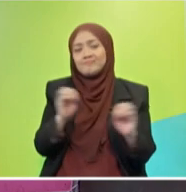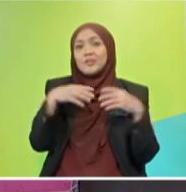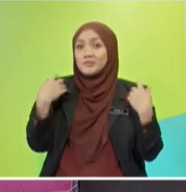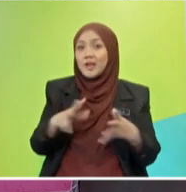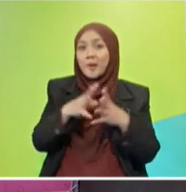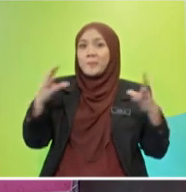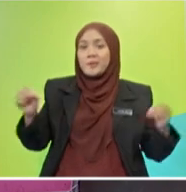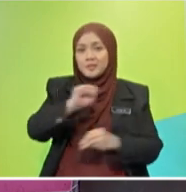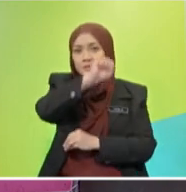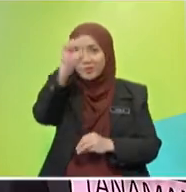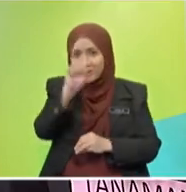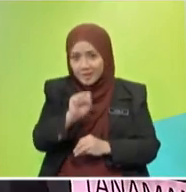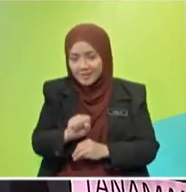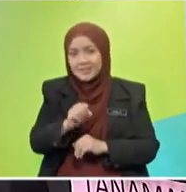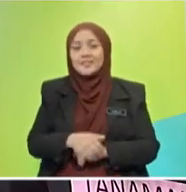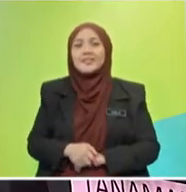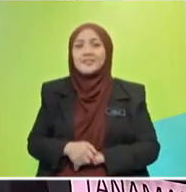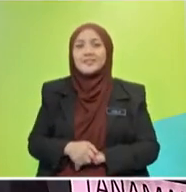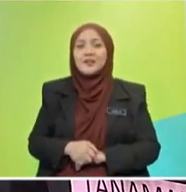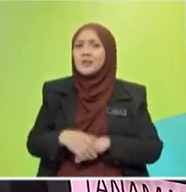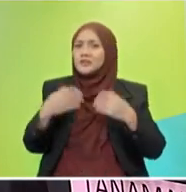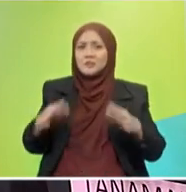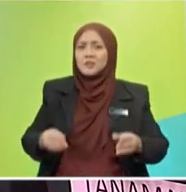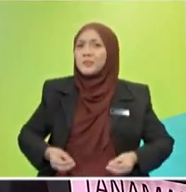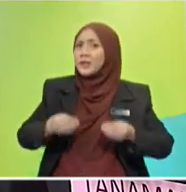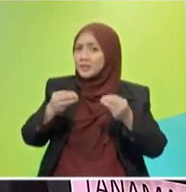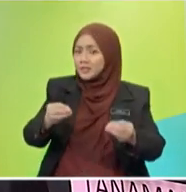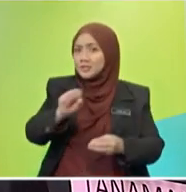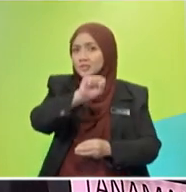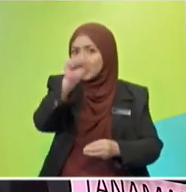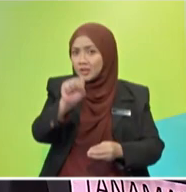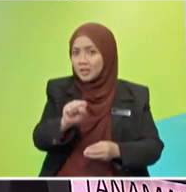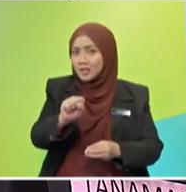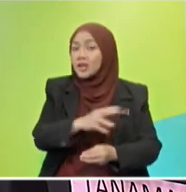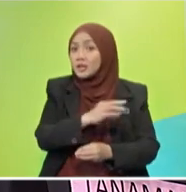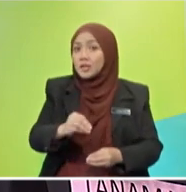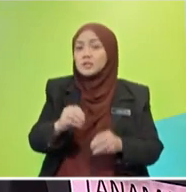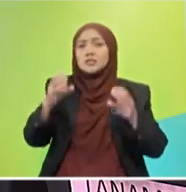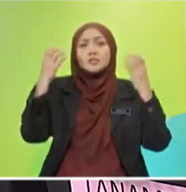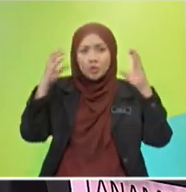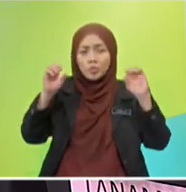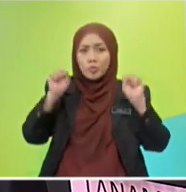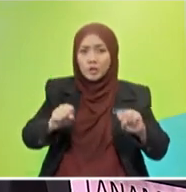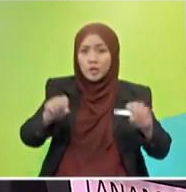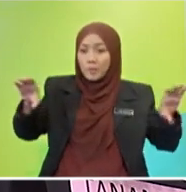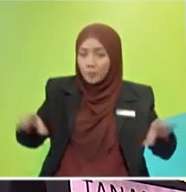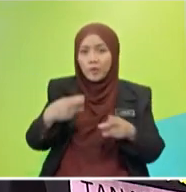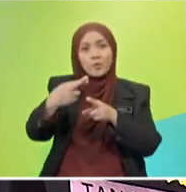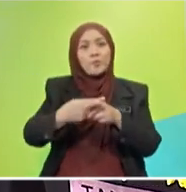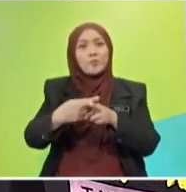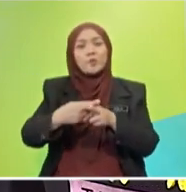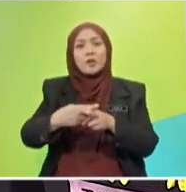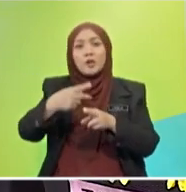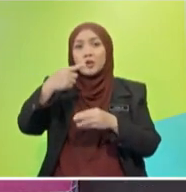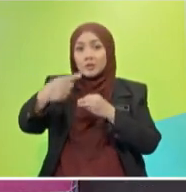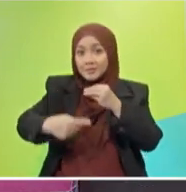kita udah memberi soal yang kepada mereka mungkin juga boleh membuat rumusan berkenaan dengan topik kita pada hari